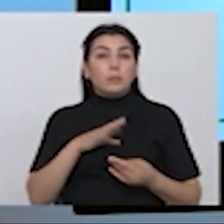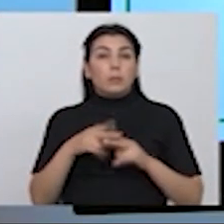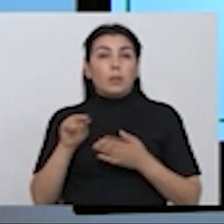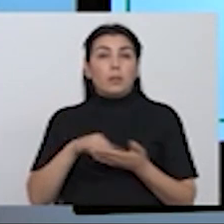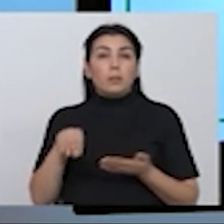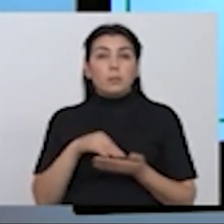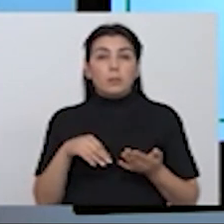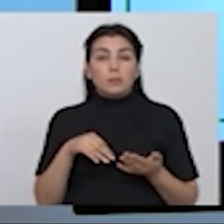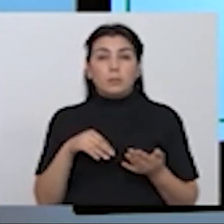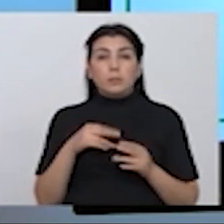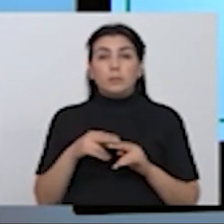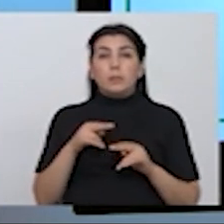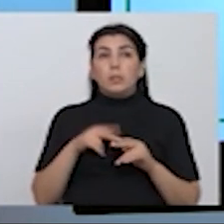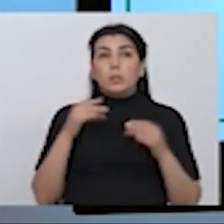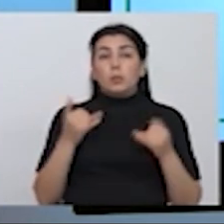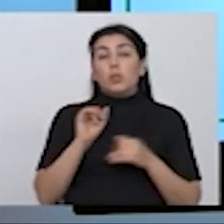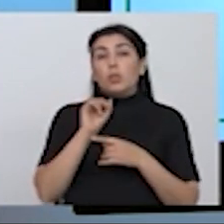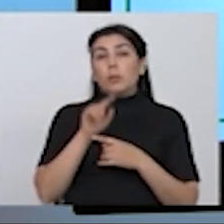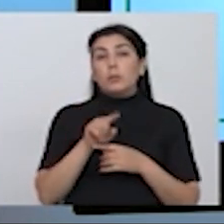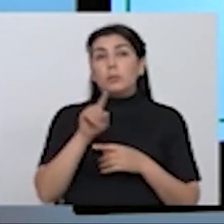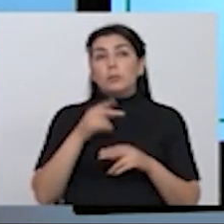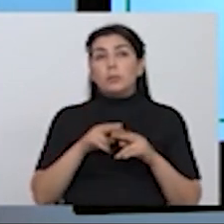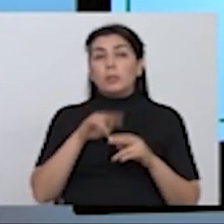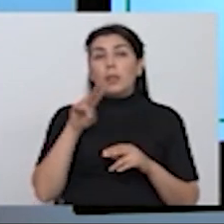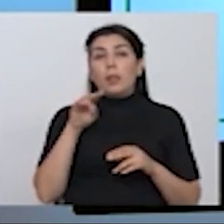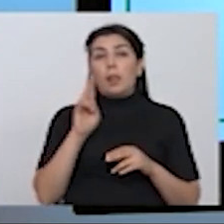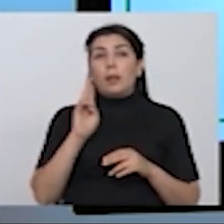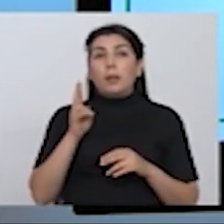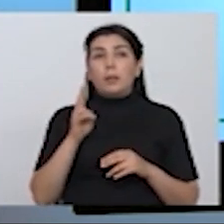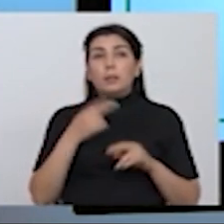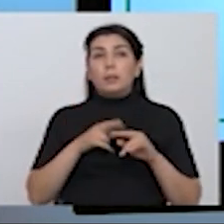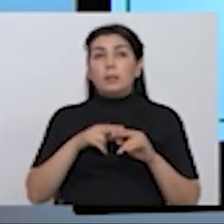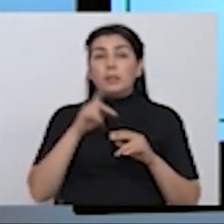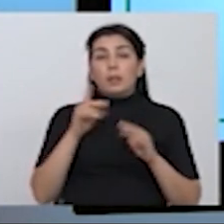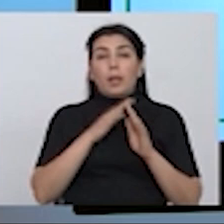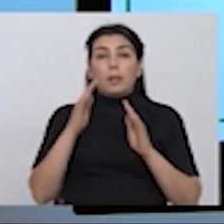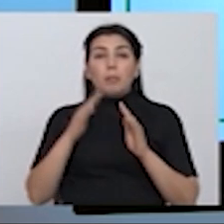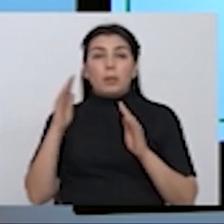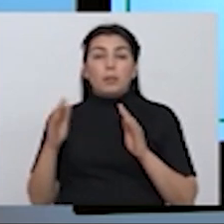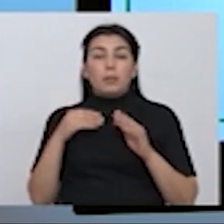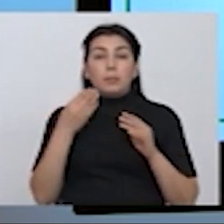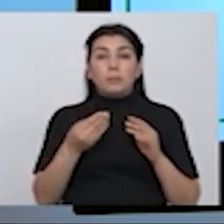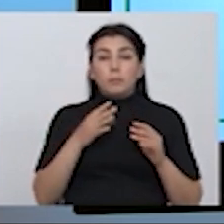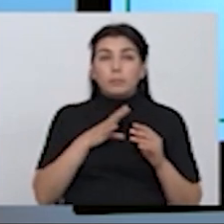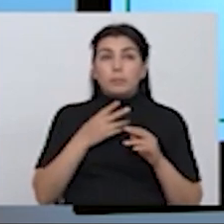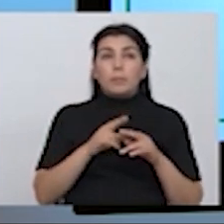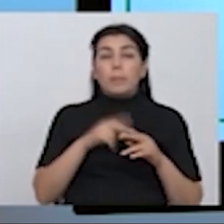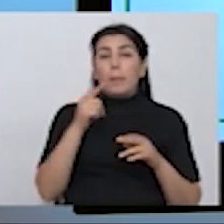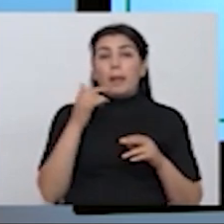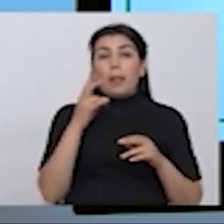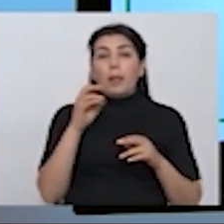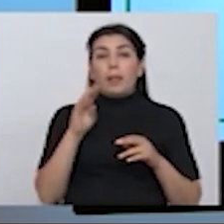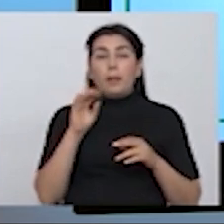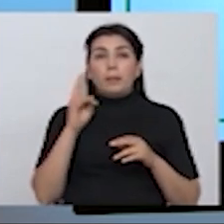qaytarib olamiz. Topshiriq bo'yicha DNKdagi nukleotidlar ketma-ketligi berilgan genetik kod jadvalidan